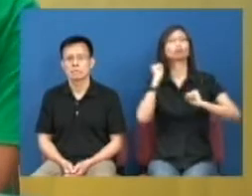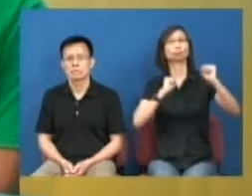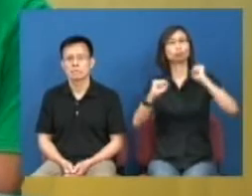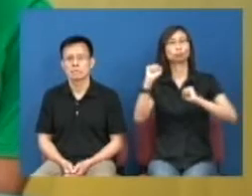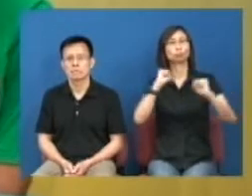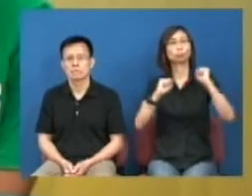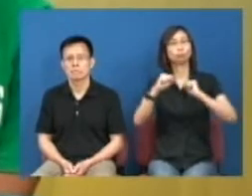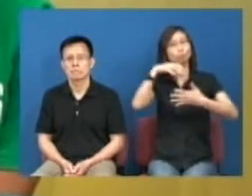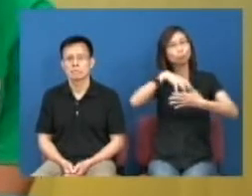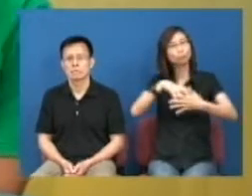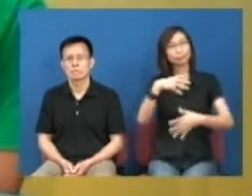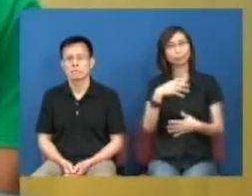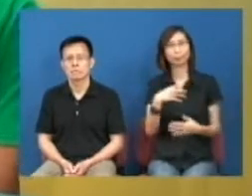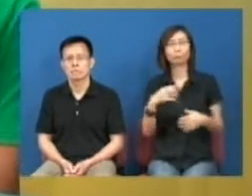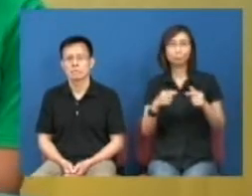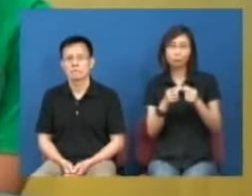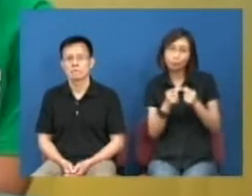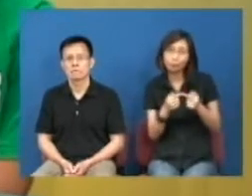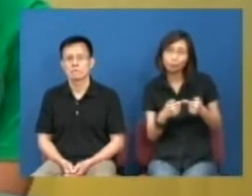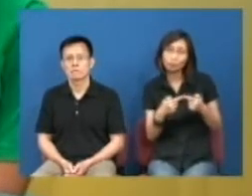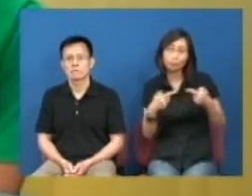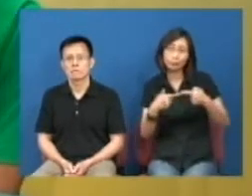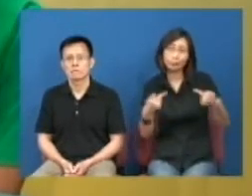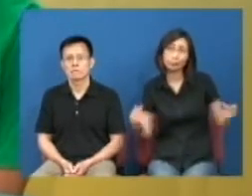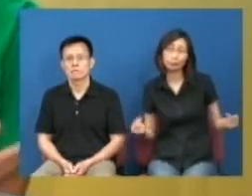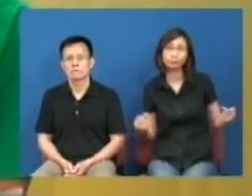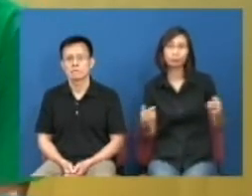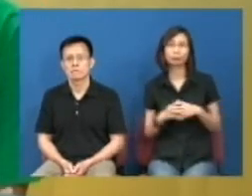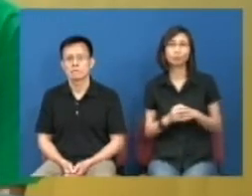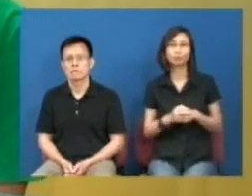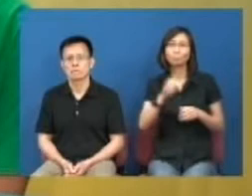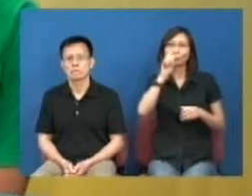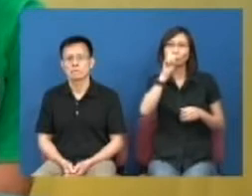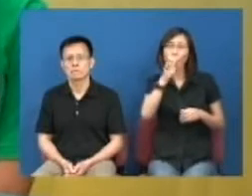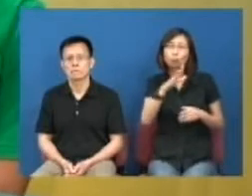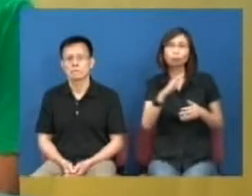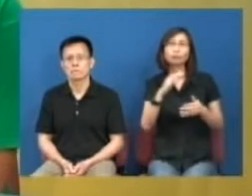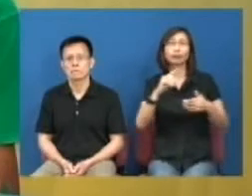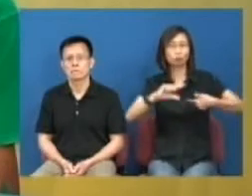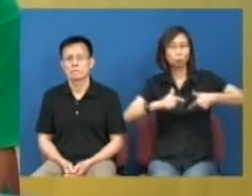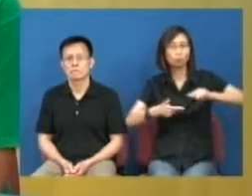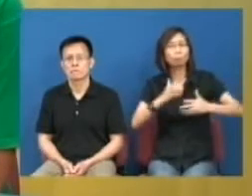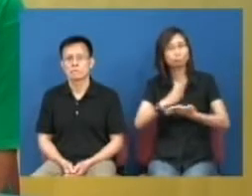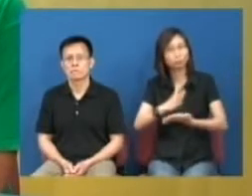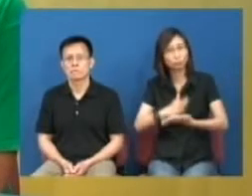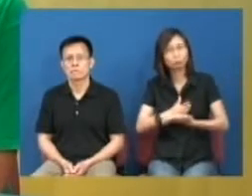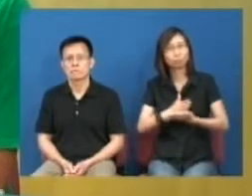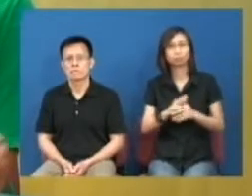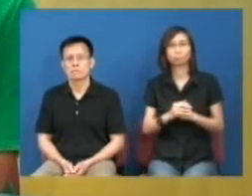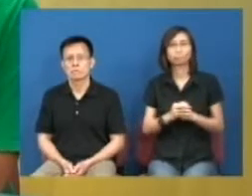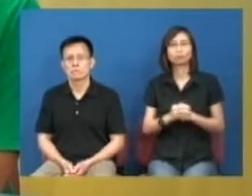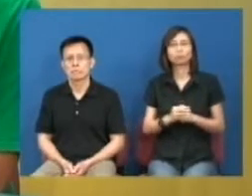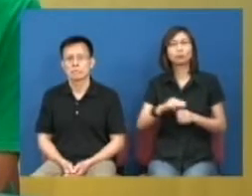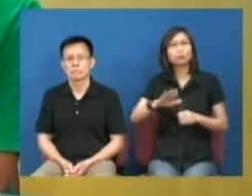即係感情嘅時候，當然可能用唔同嘅即係腔調，或者用唔同嘅方式啦。咁但係如果你表